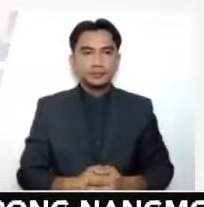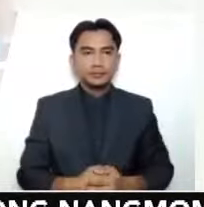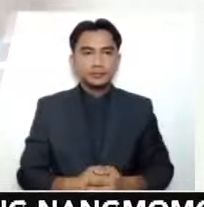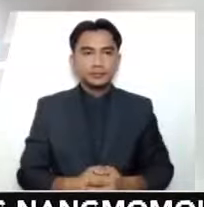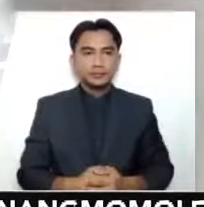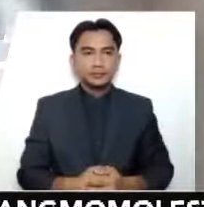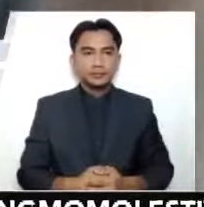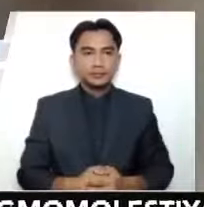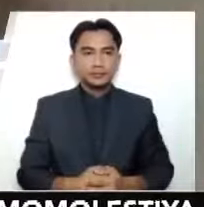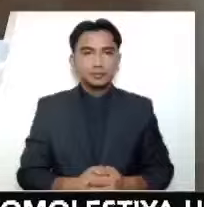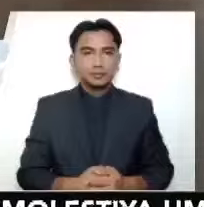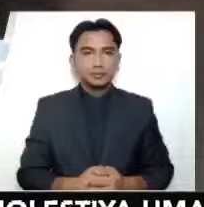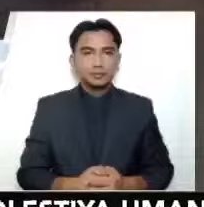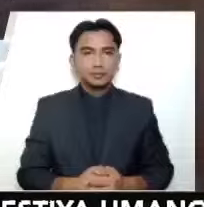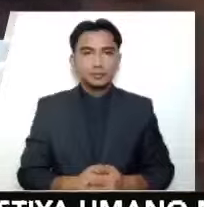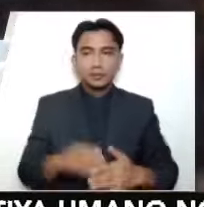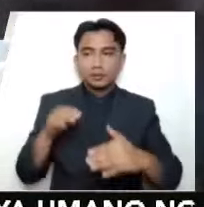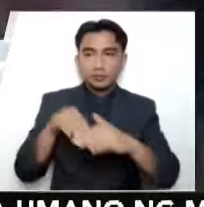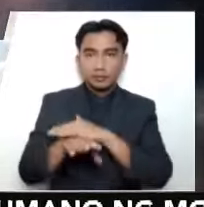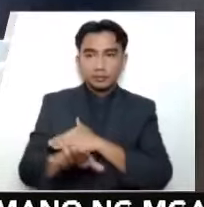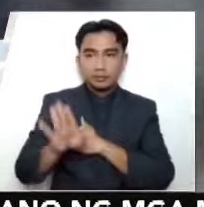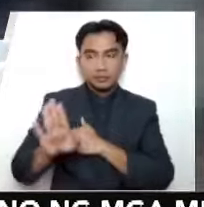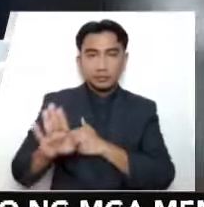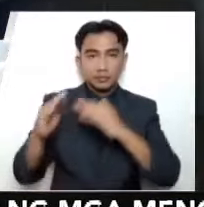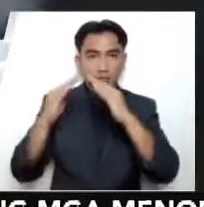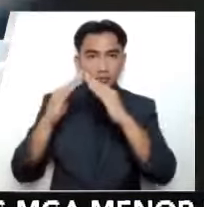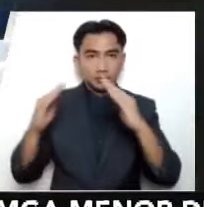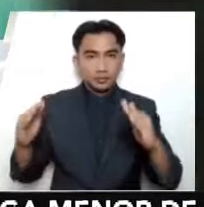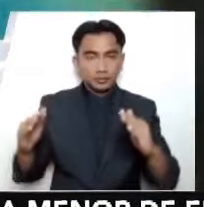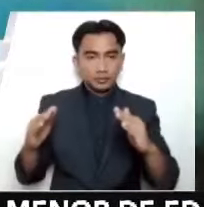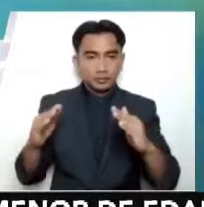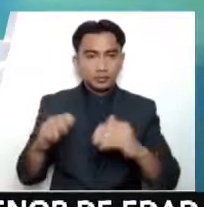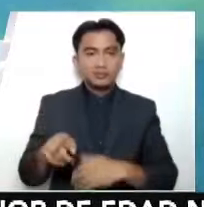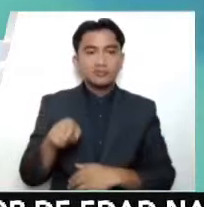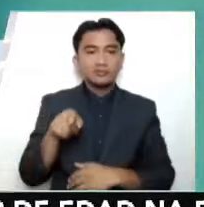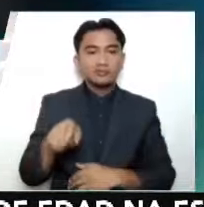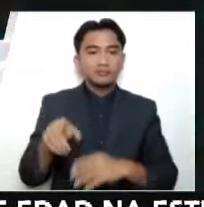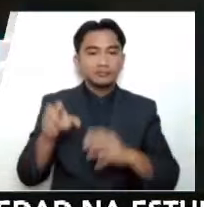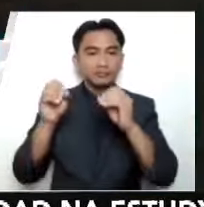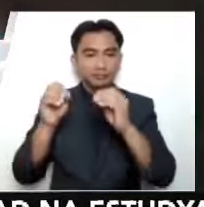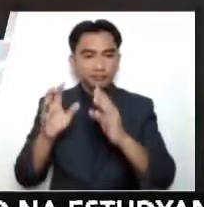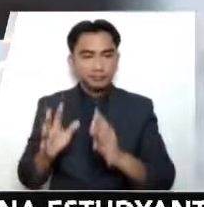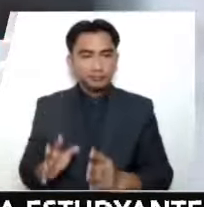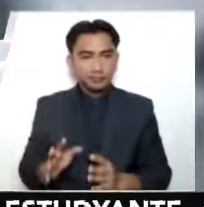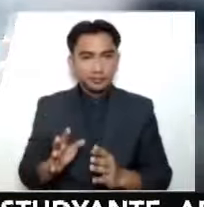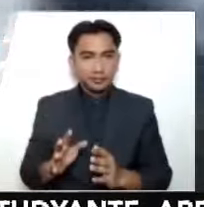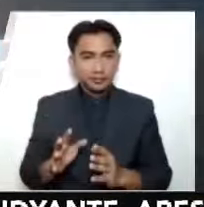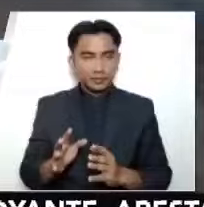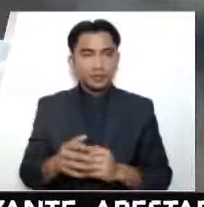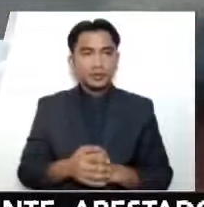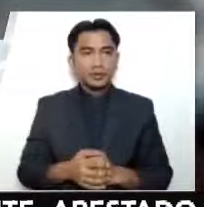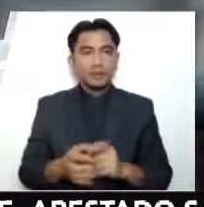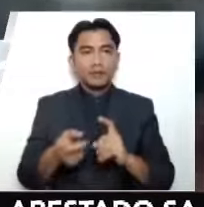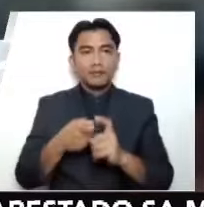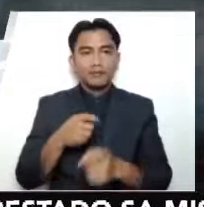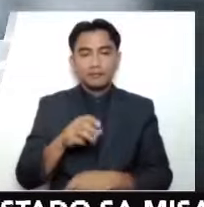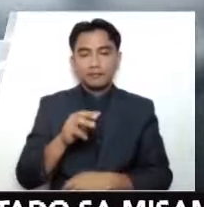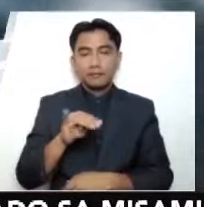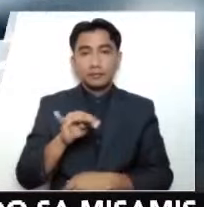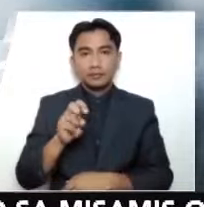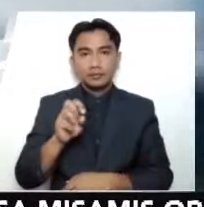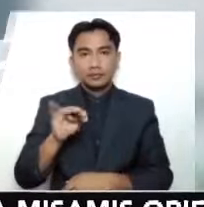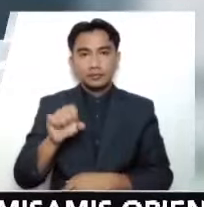Pinasok ng mga pulis ang bahay ng 43 anyos na lalaking guro sa Balingasag, Misamis Oriental. Ang teacher